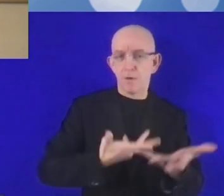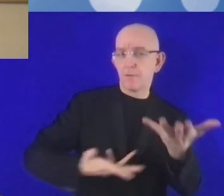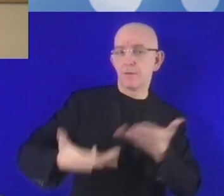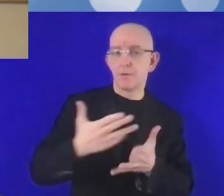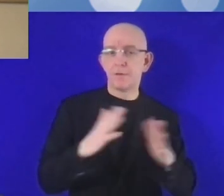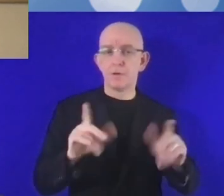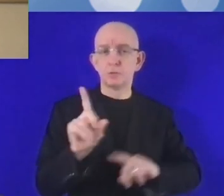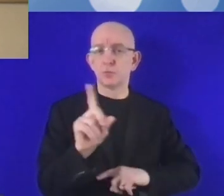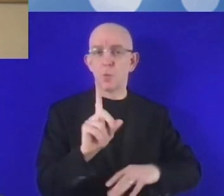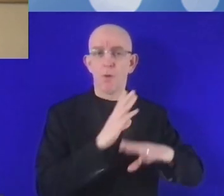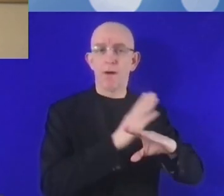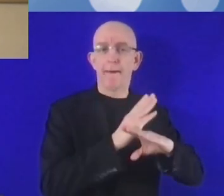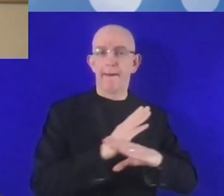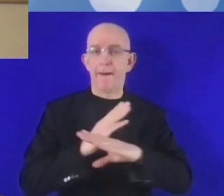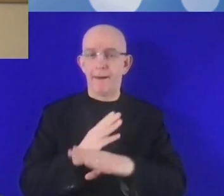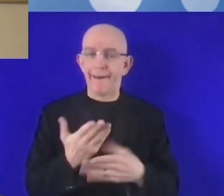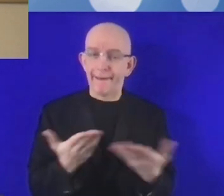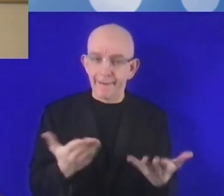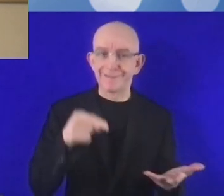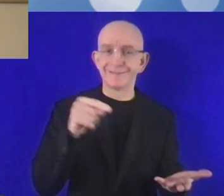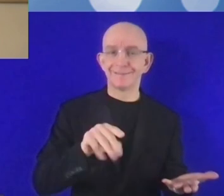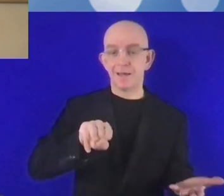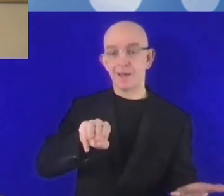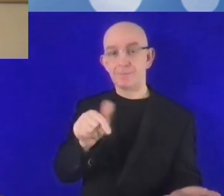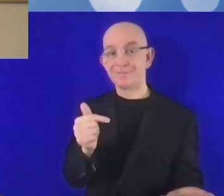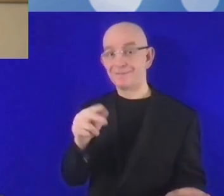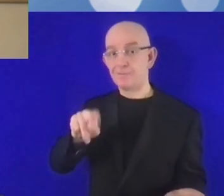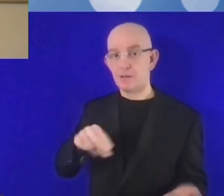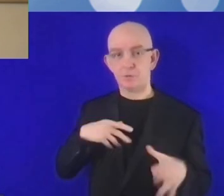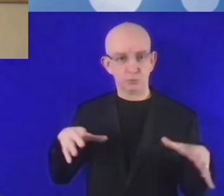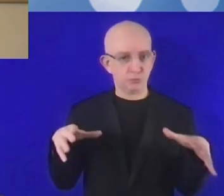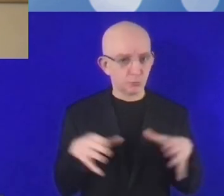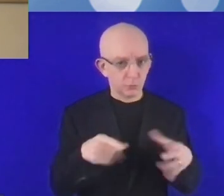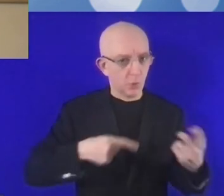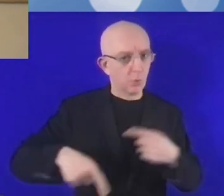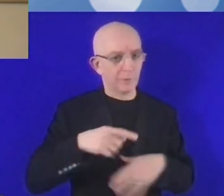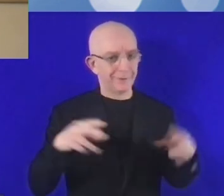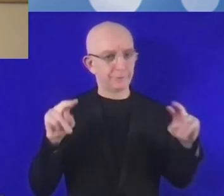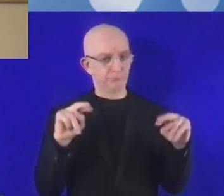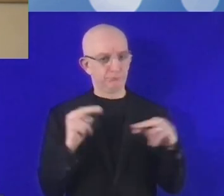联网。我现在想说几句我们的 MTM